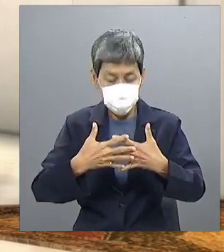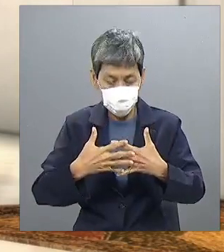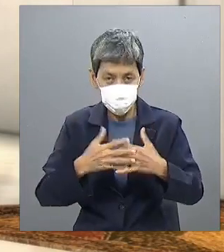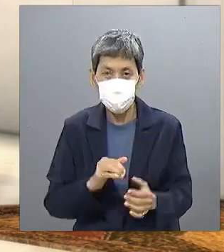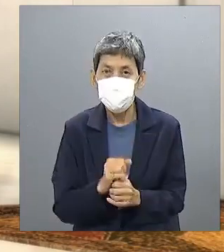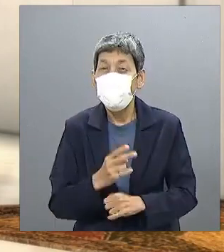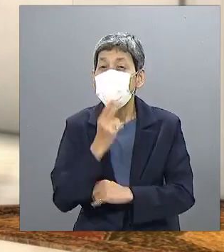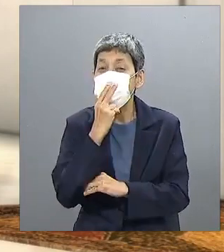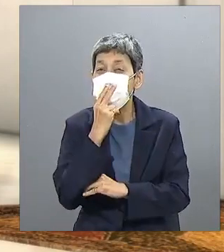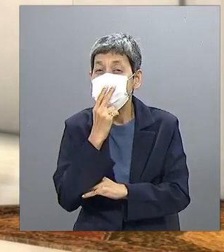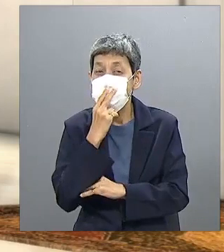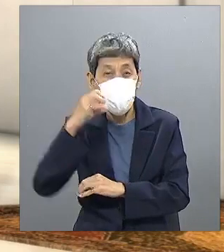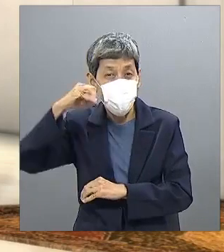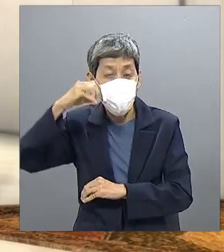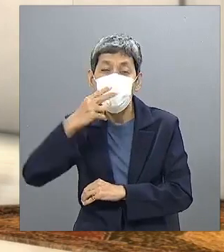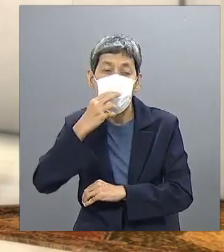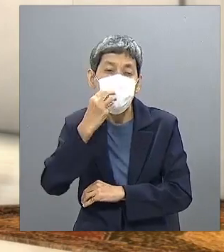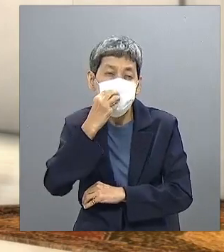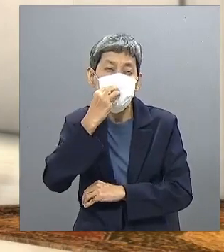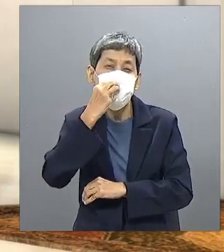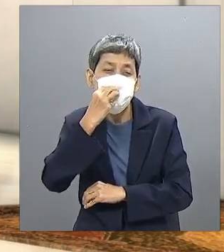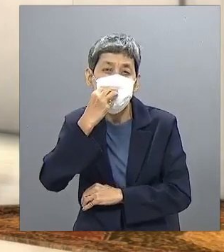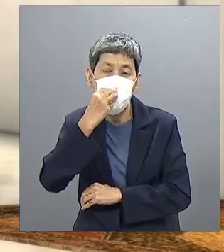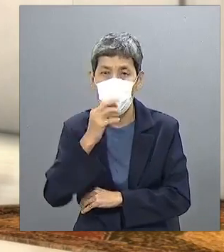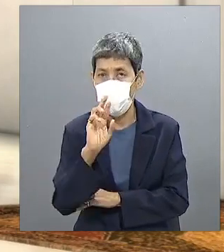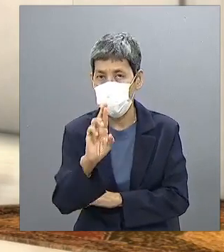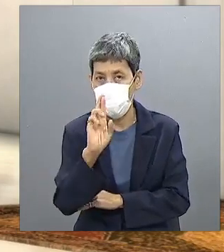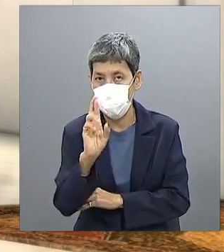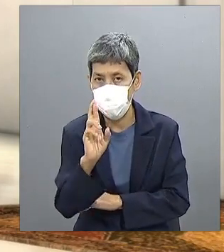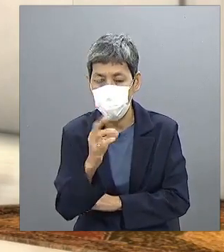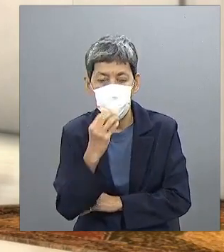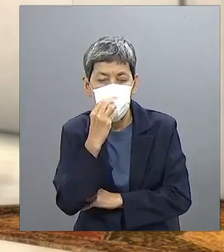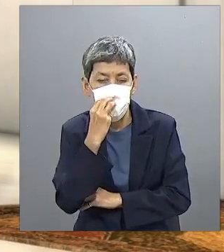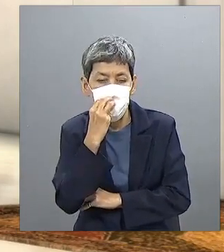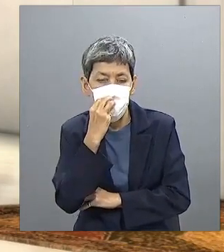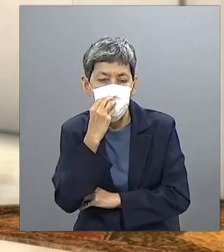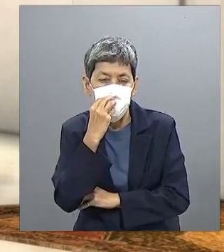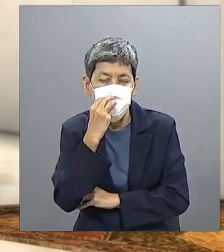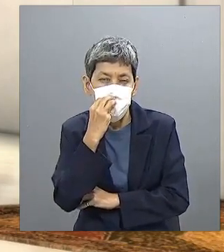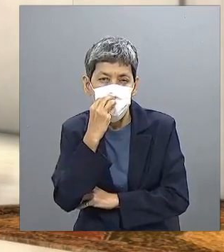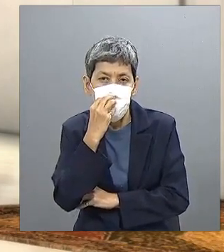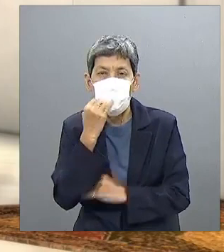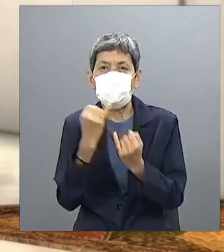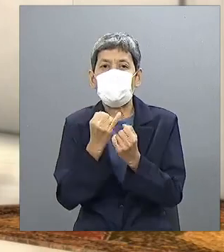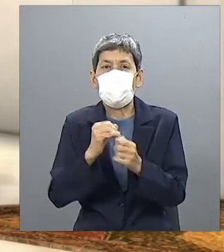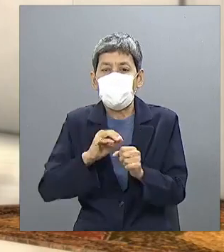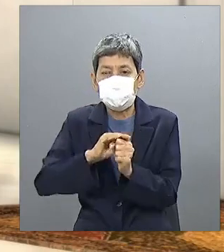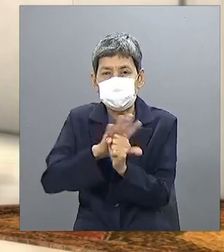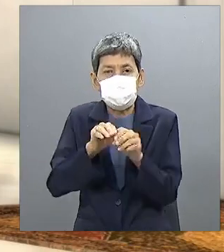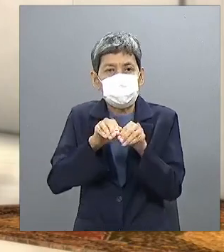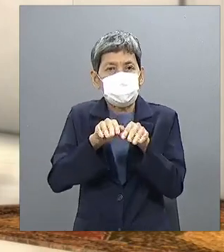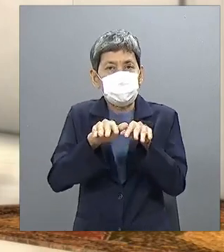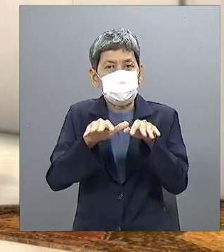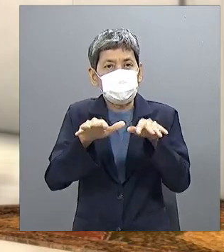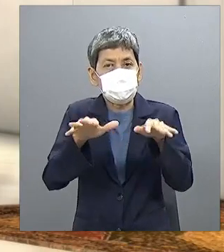สูบบุหรี่ไฟฟ้าค่ะจะมีความเสี่ยงในการติดแล้วก็แค่เชื้อไวรัสเครื่องบิน 19นะคะมากกว่า